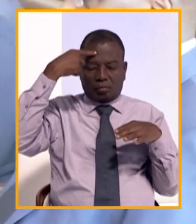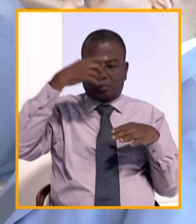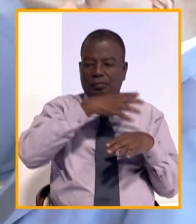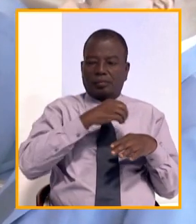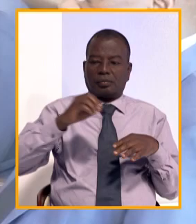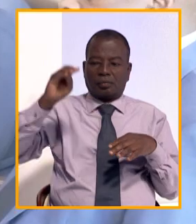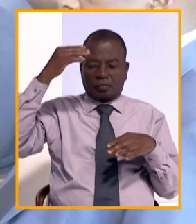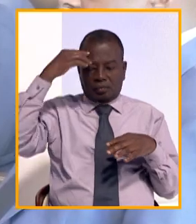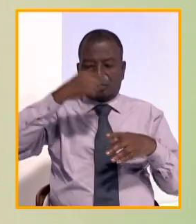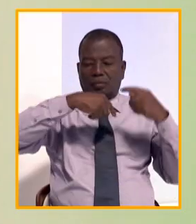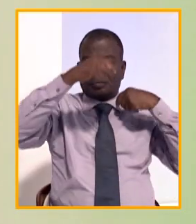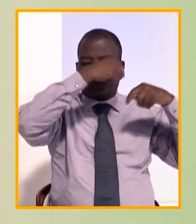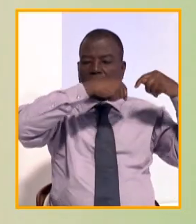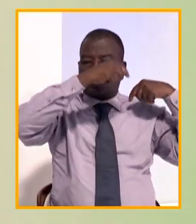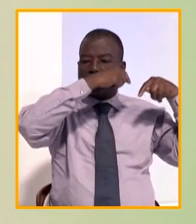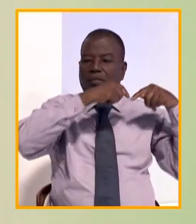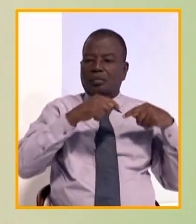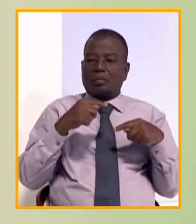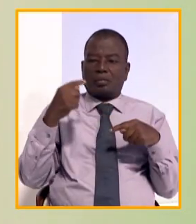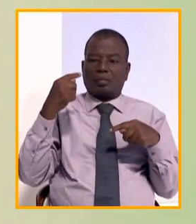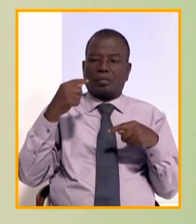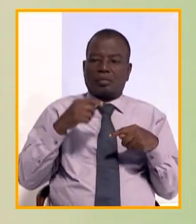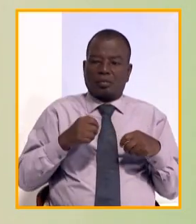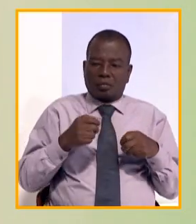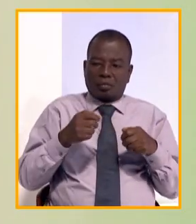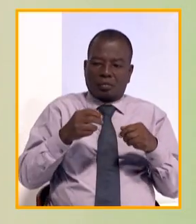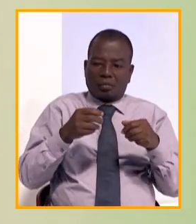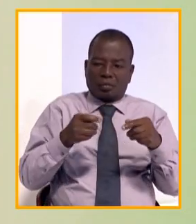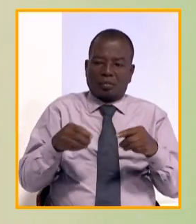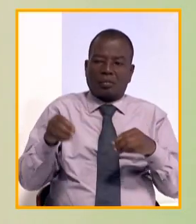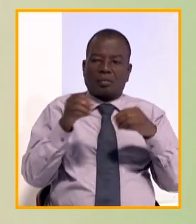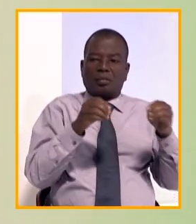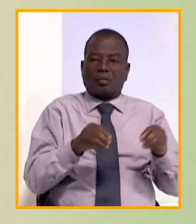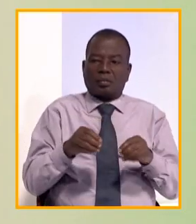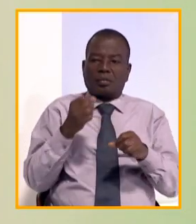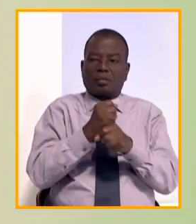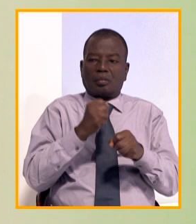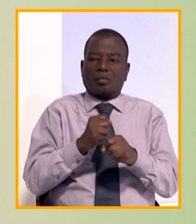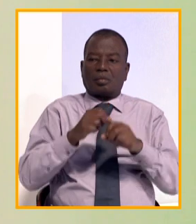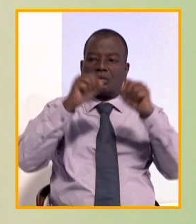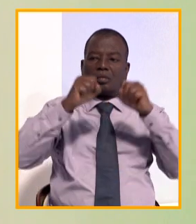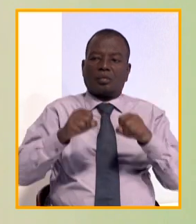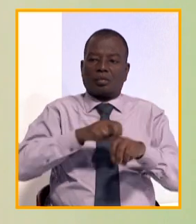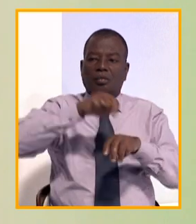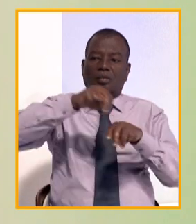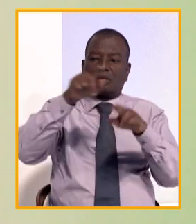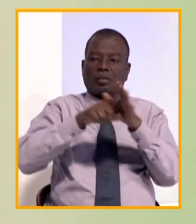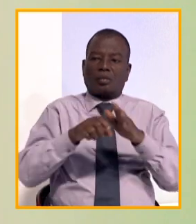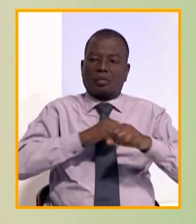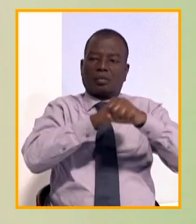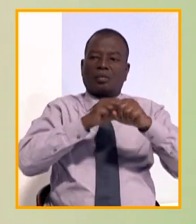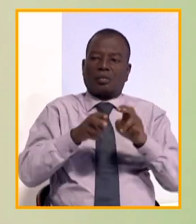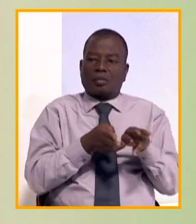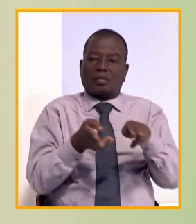ainsi que le ministre des Transports à l'effet d'accélérer la mise en œuvre de la stratégie nationale de sécurité